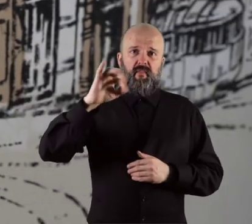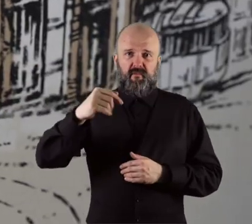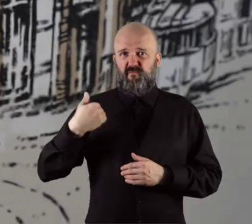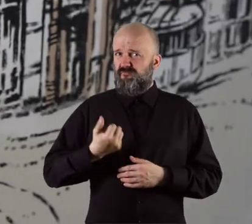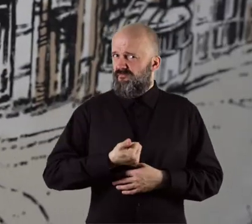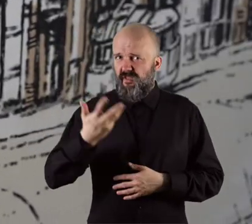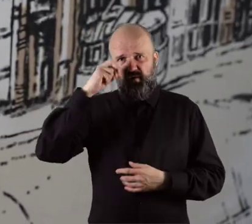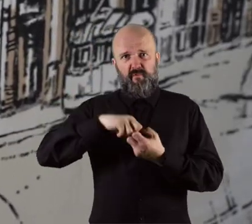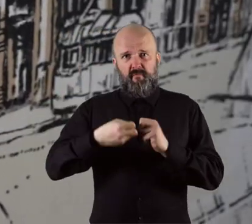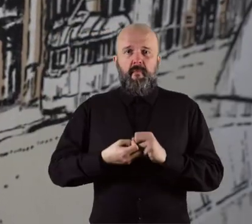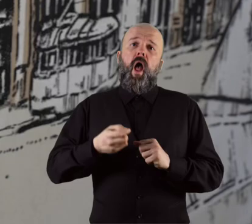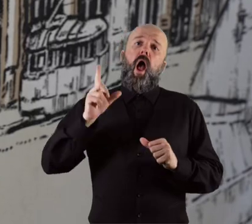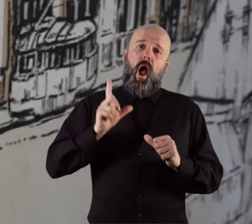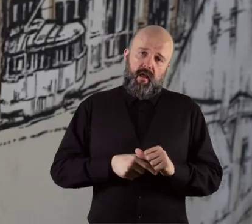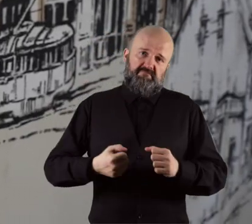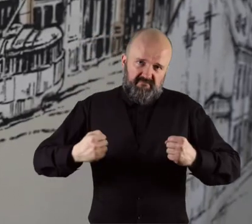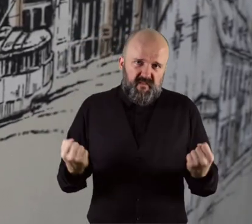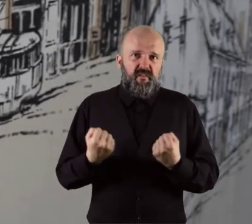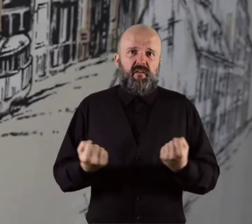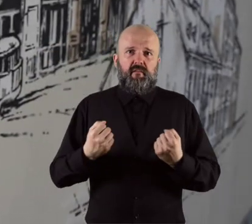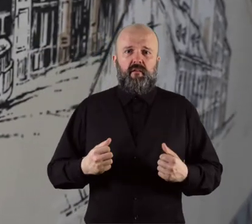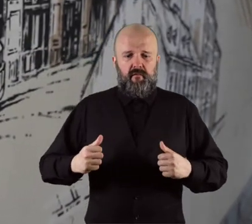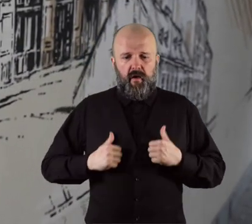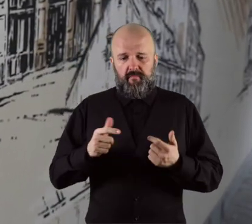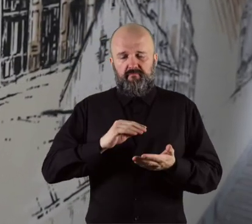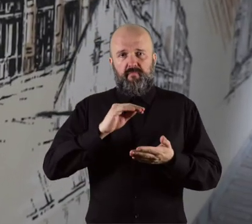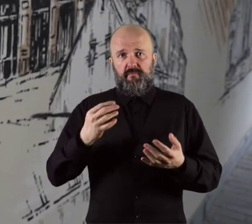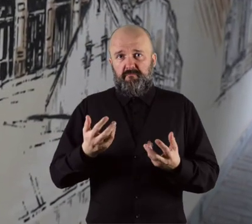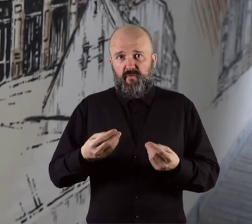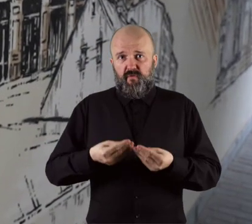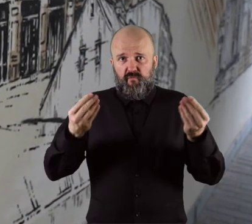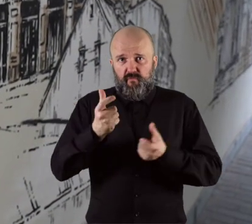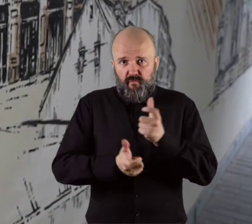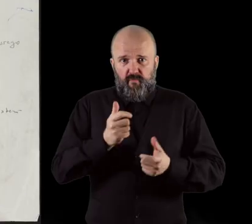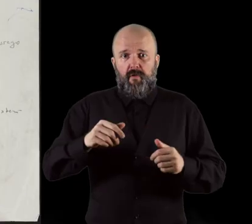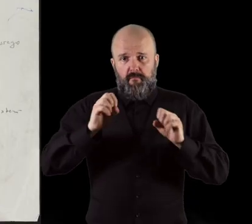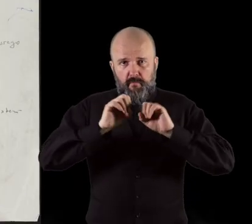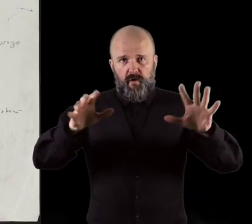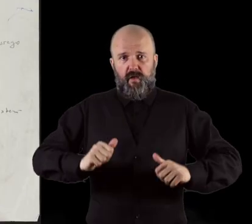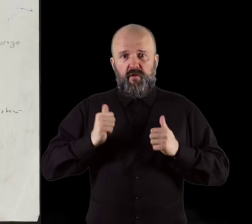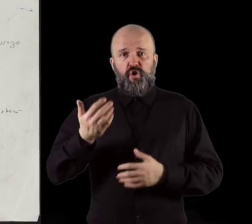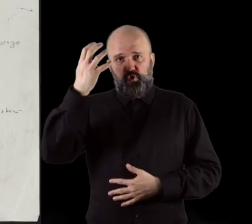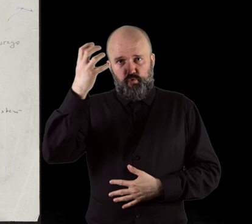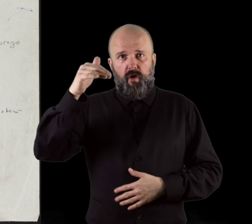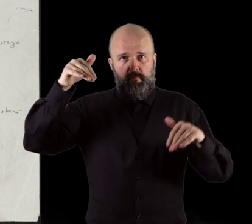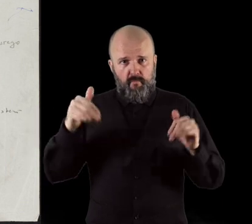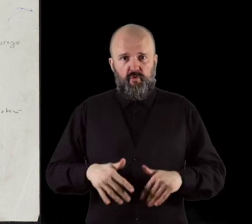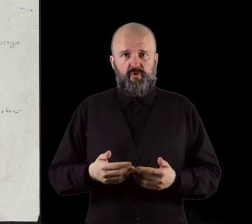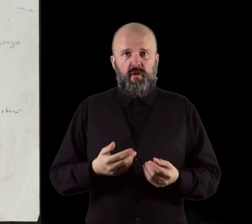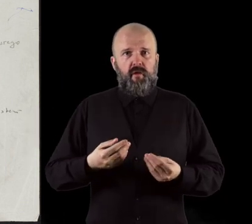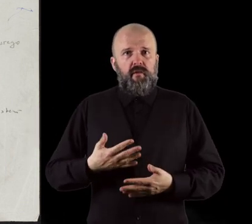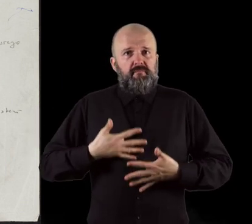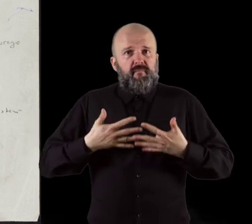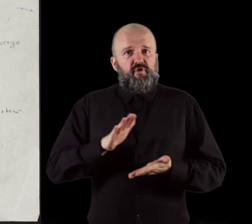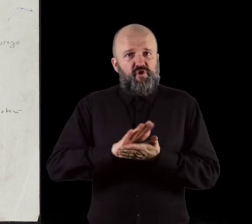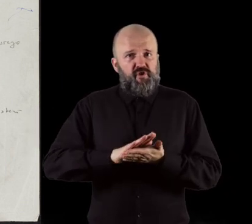problemami. Mimo wszystko starali się swoją twórczością udowodnić, że sztuka może mieć oczyszczający i kojący wpływ zarówno na jej twórców,